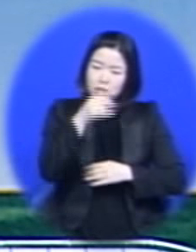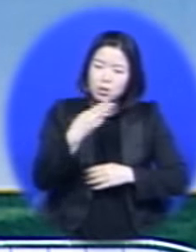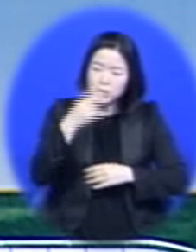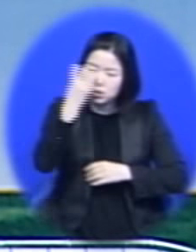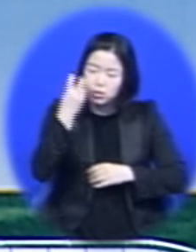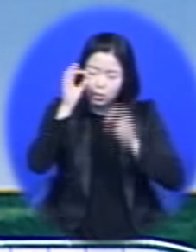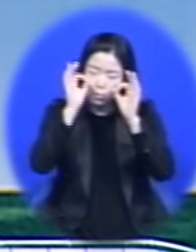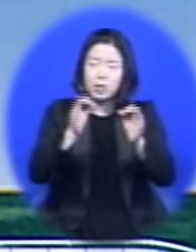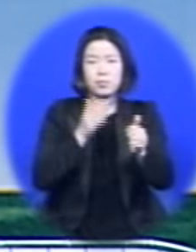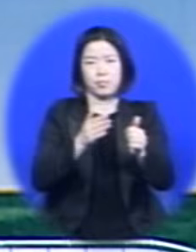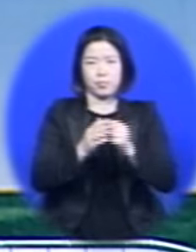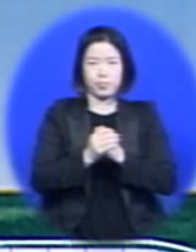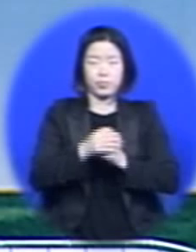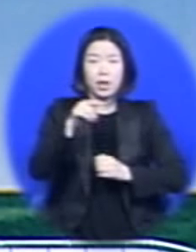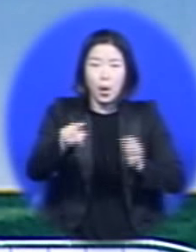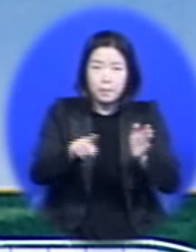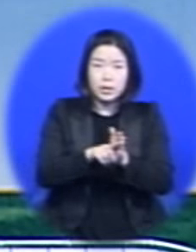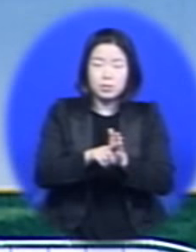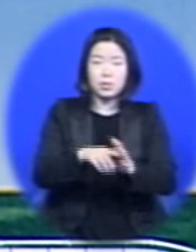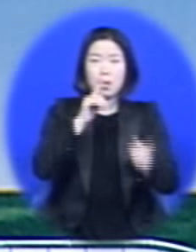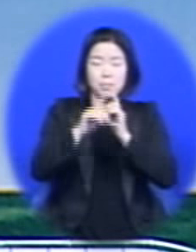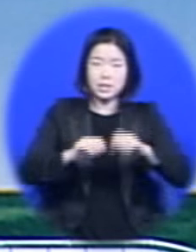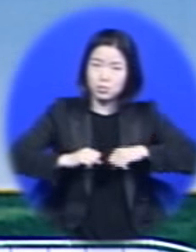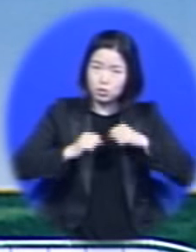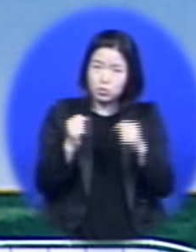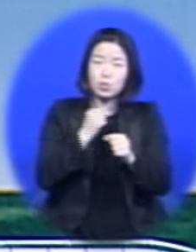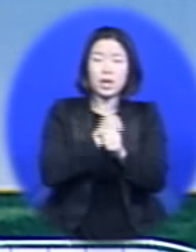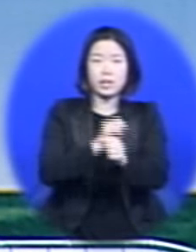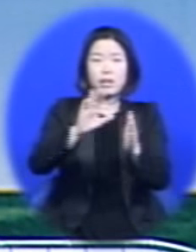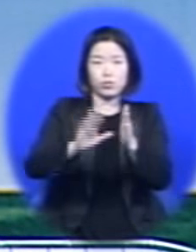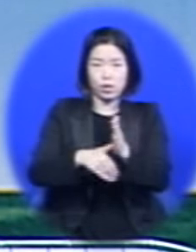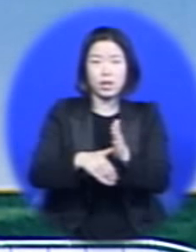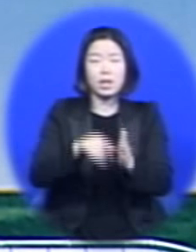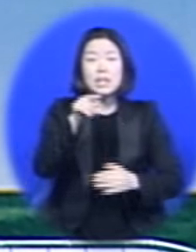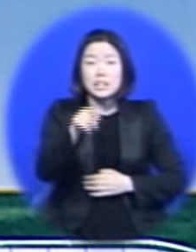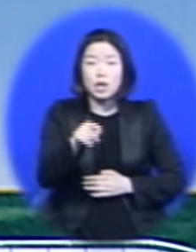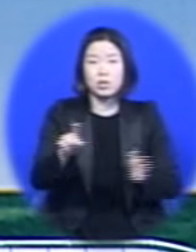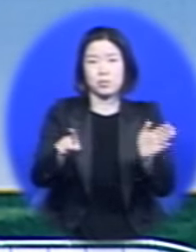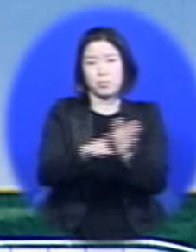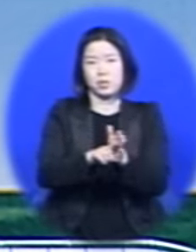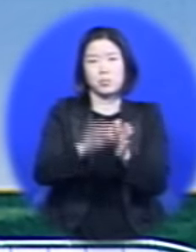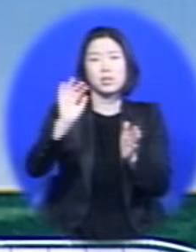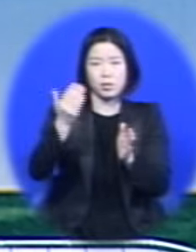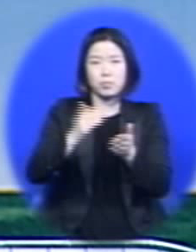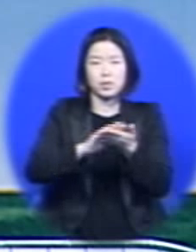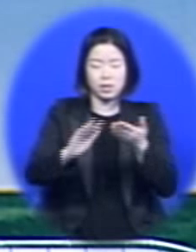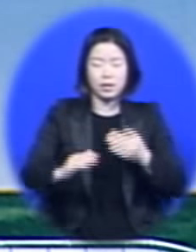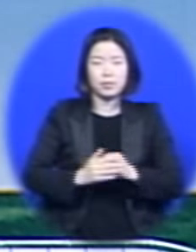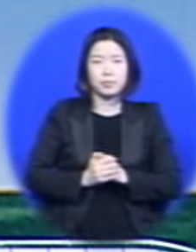것입니다. 믿음은 말씀에 순종하게 될 때 그것이 믿음인 것입니다.